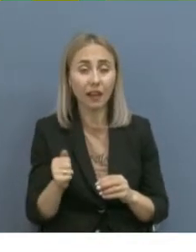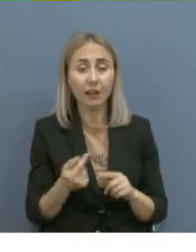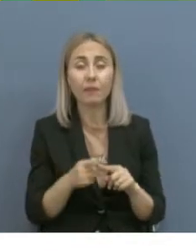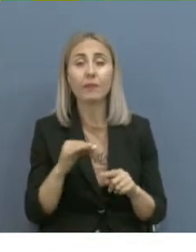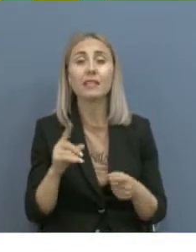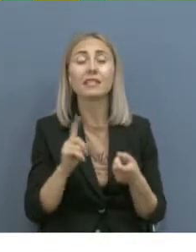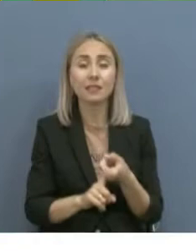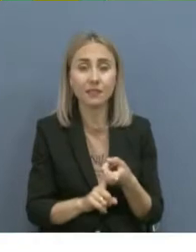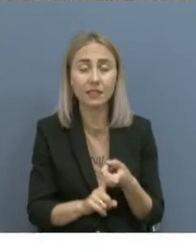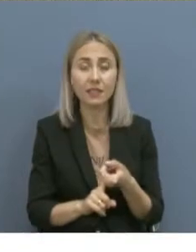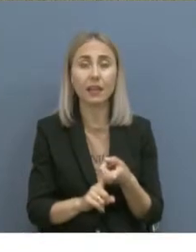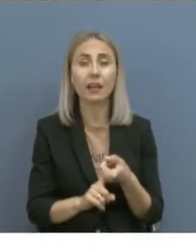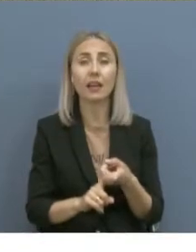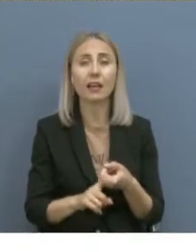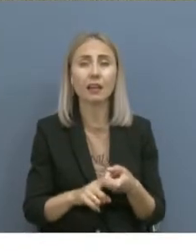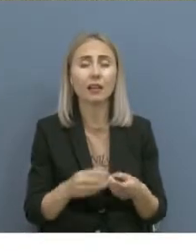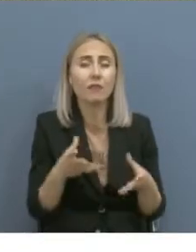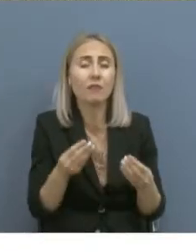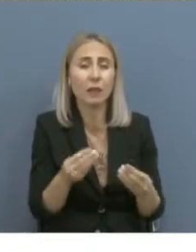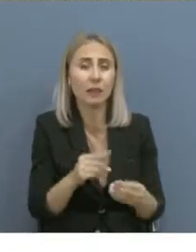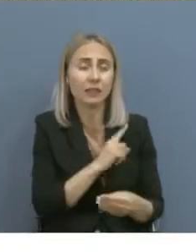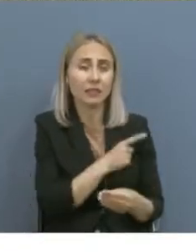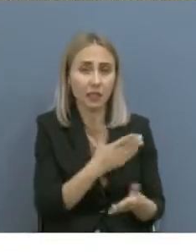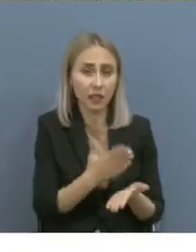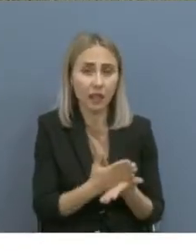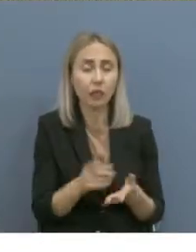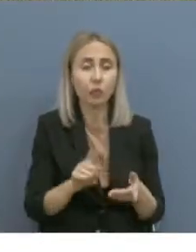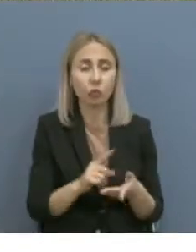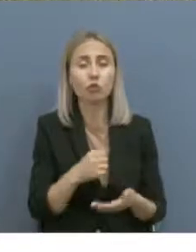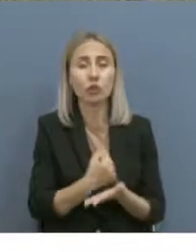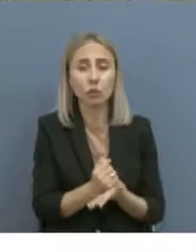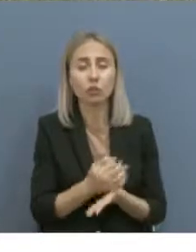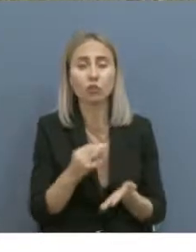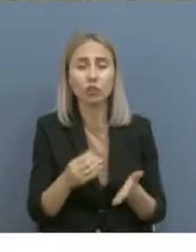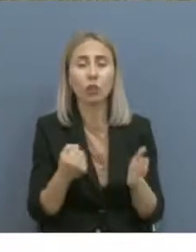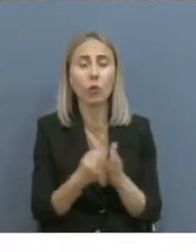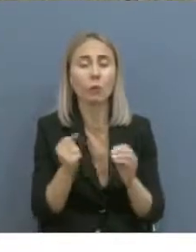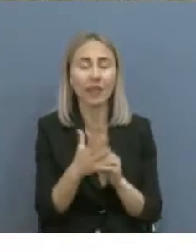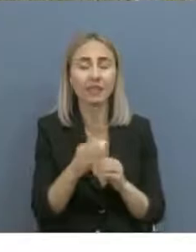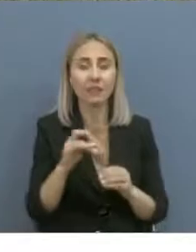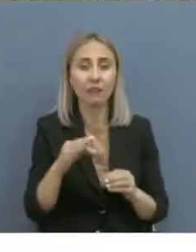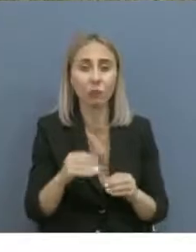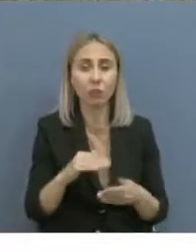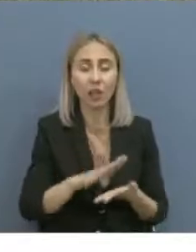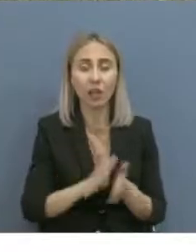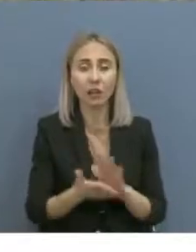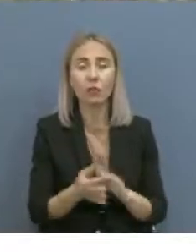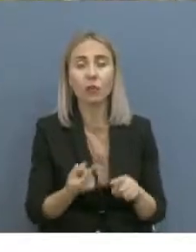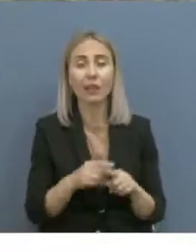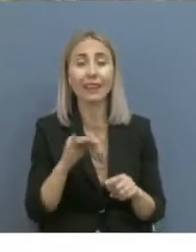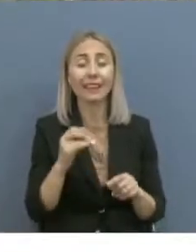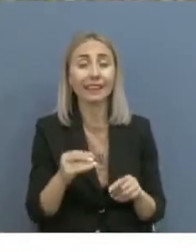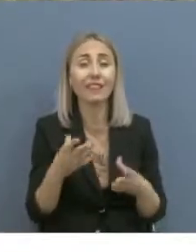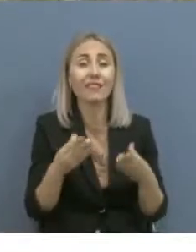дейін аралықта жүргізіледі. Топырақтағы ылғалдың индексіне негізделген сақтандыру өнімдері бүгінде бекітілді. Сақтандыруға жататын